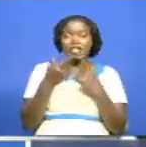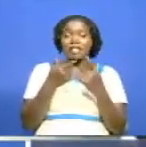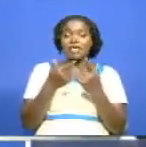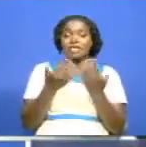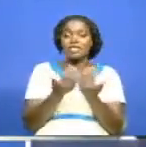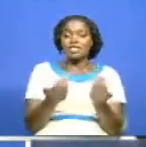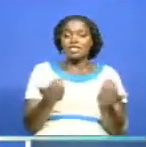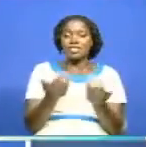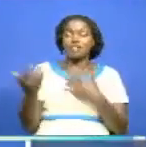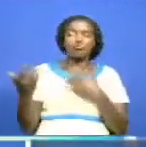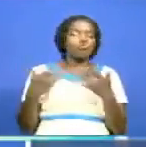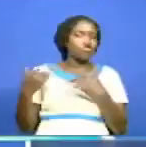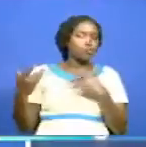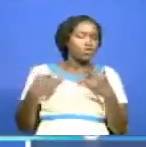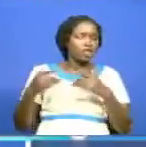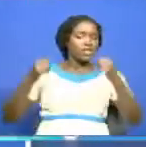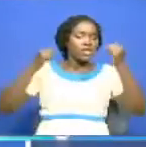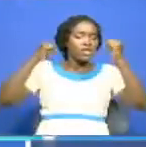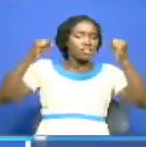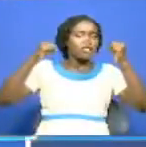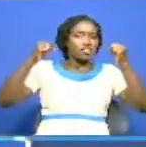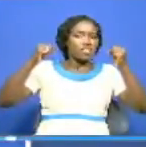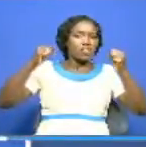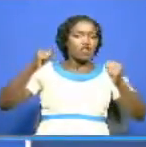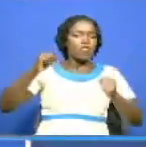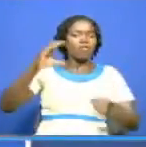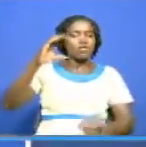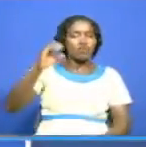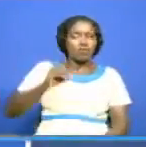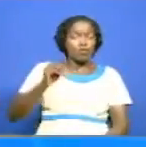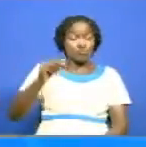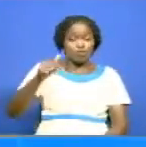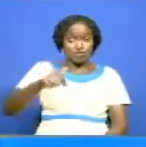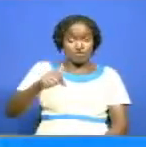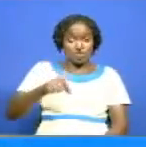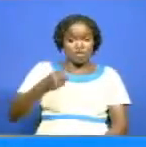yanayohusiana na mgomo wa matabibu wa humu nchini ambao umeingia siku yake ya 21.